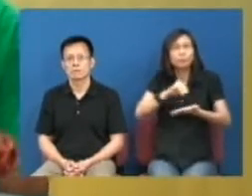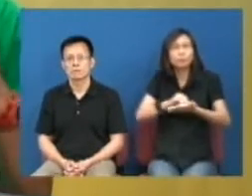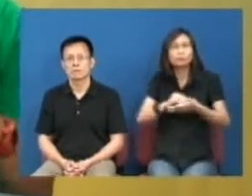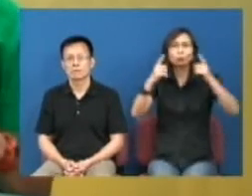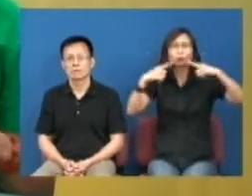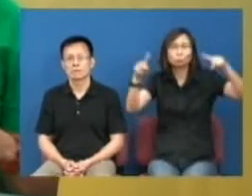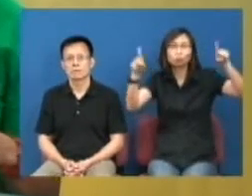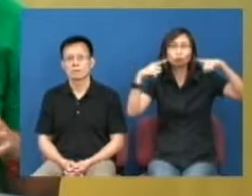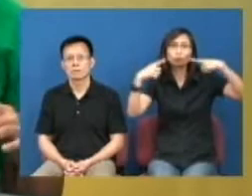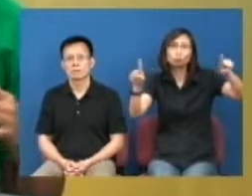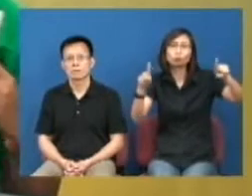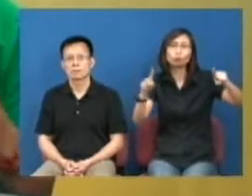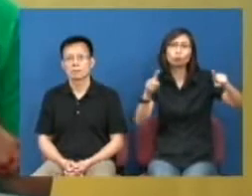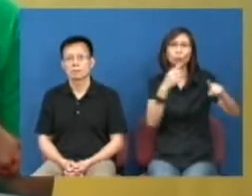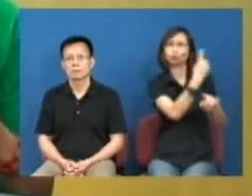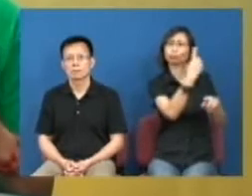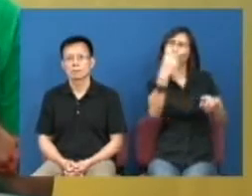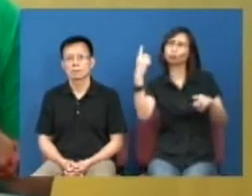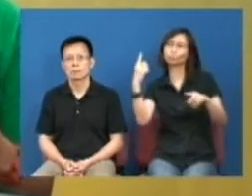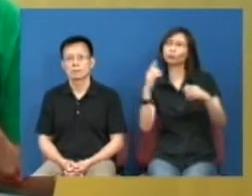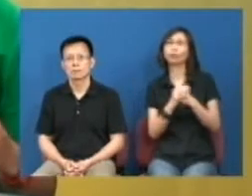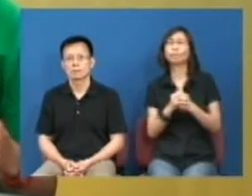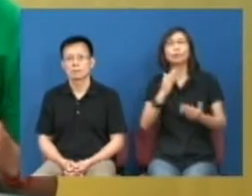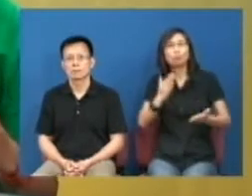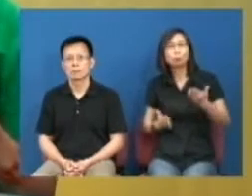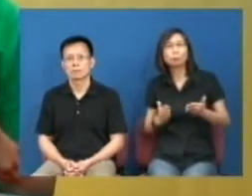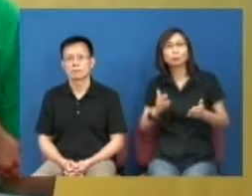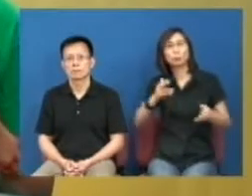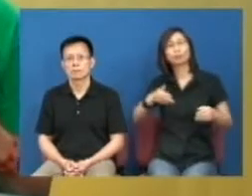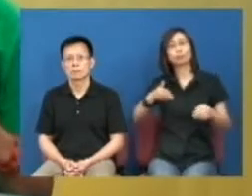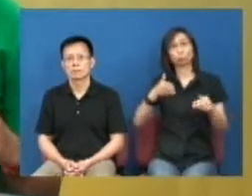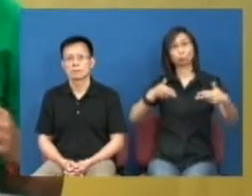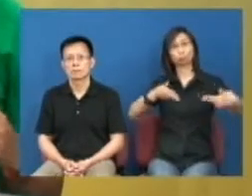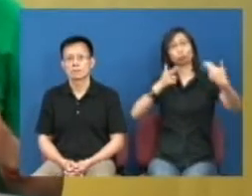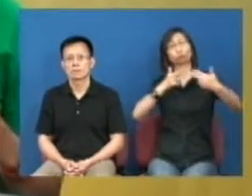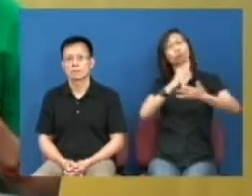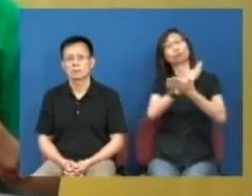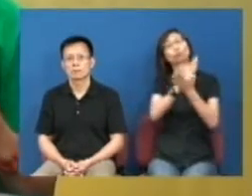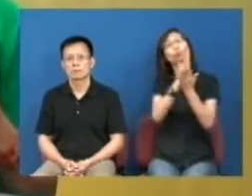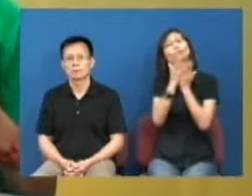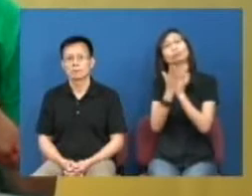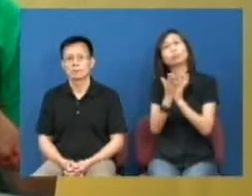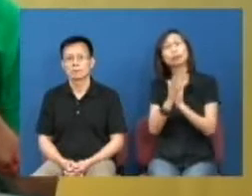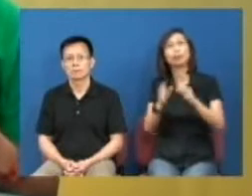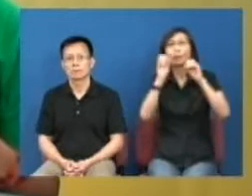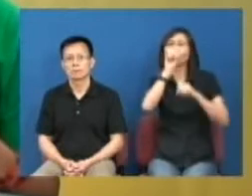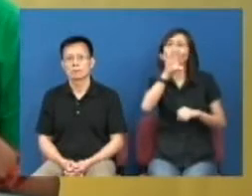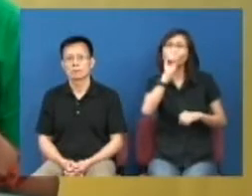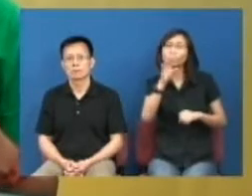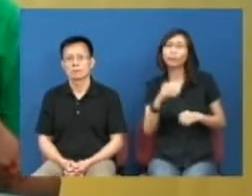首歌。然後指定就是話，可能係一啲錄像啊，或者一啲訪問啊，嗌幾聲口號啊，燒下嘢